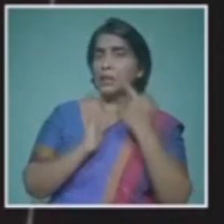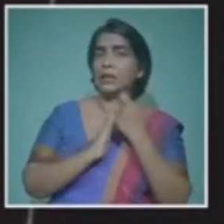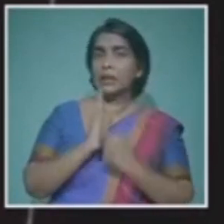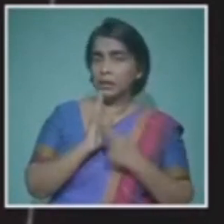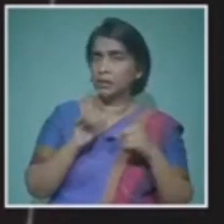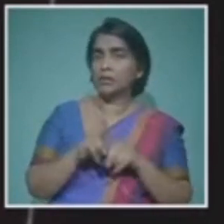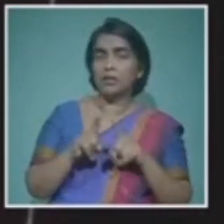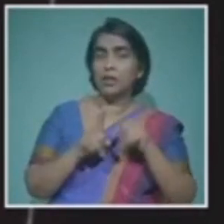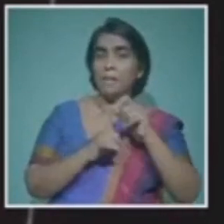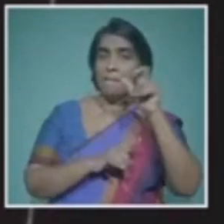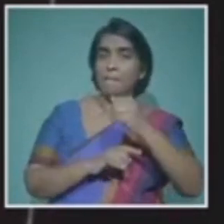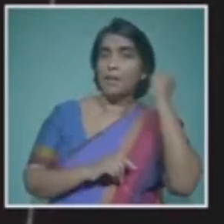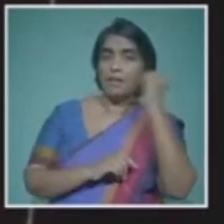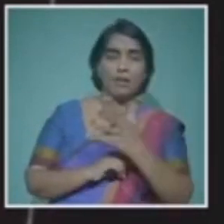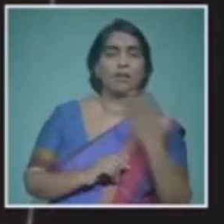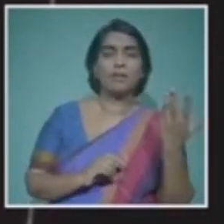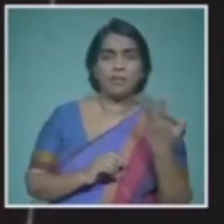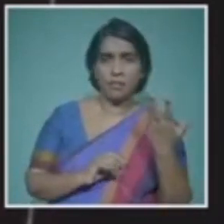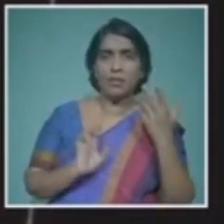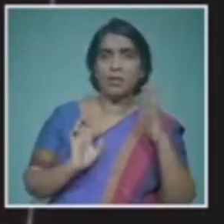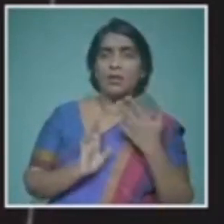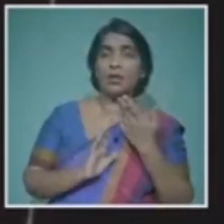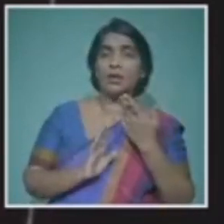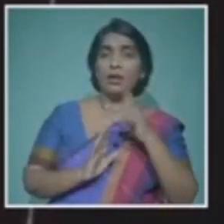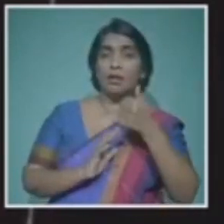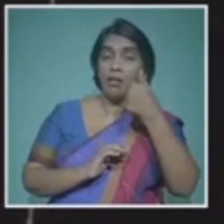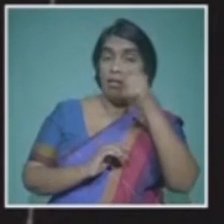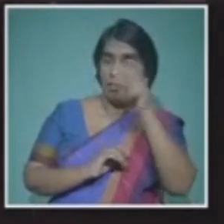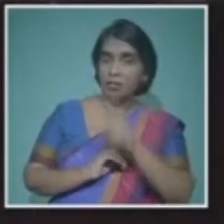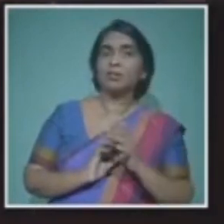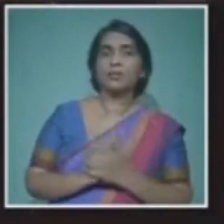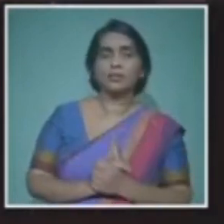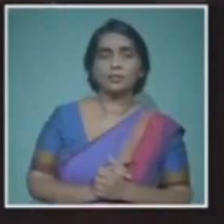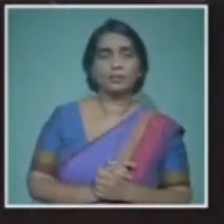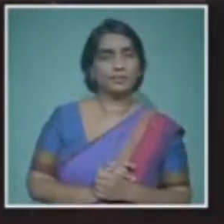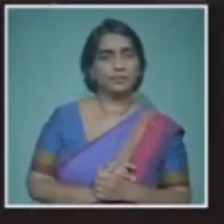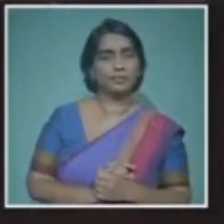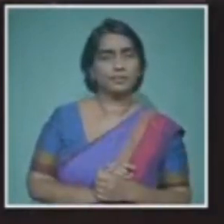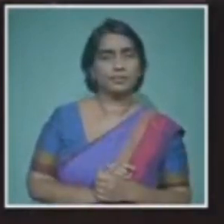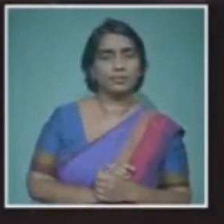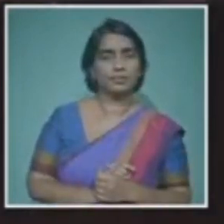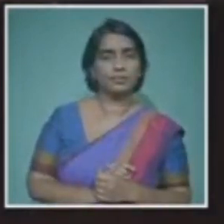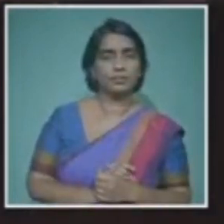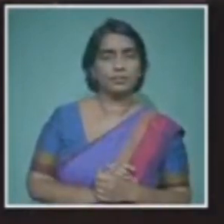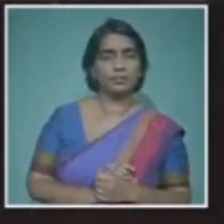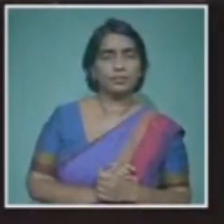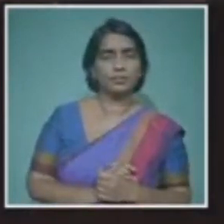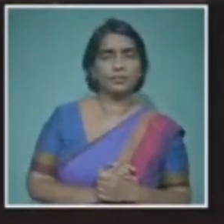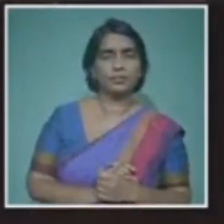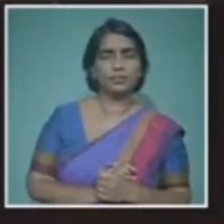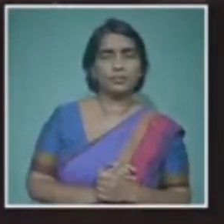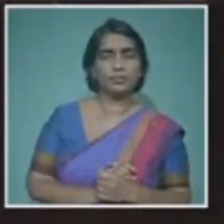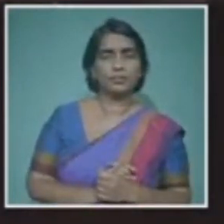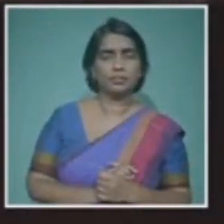අනුව පුද්ගලික චරිත කරන්න බෑ. හැබැයි චරිතයක් තියෙන කෙනෙකුට තමයි එහෙම පුළුවන්. Thank you honorable member. Honorable Chil Charles Nirmalanathan, please